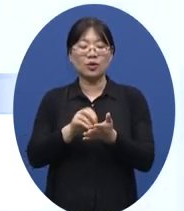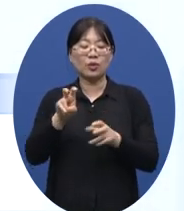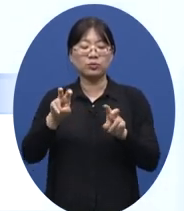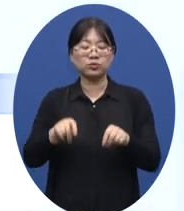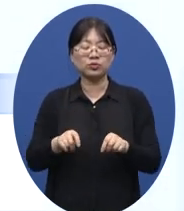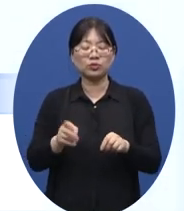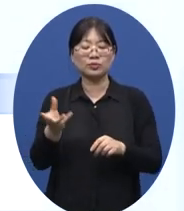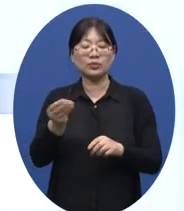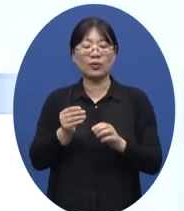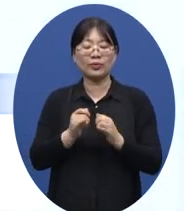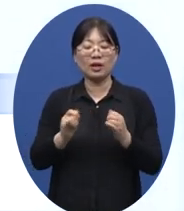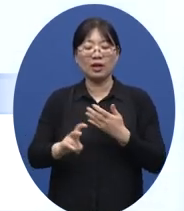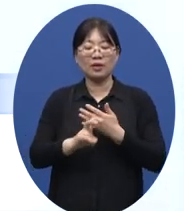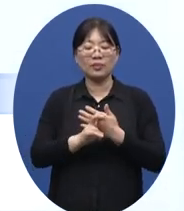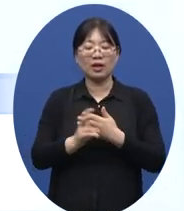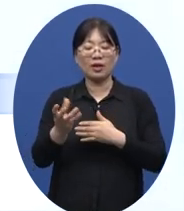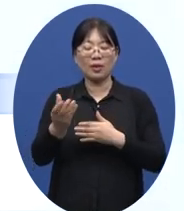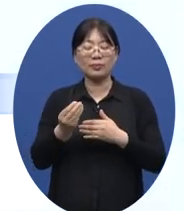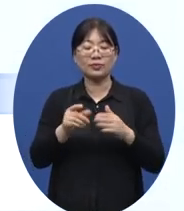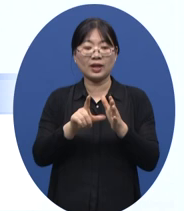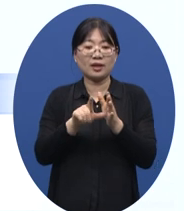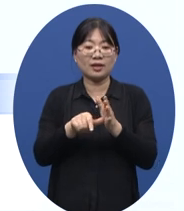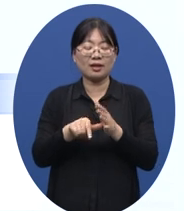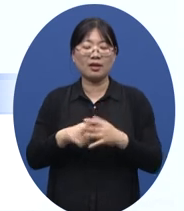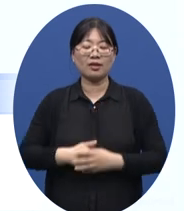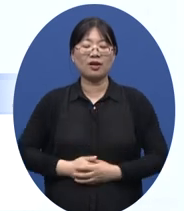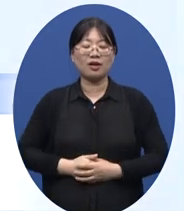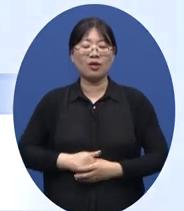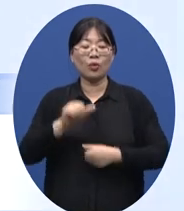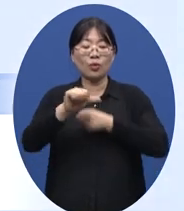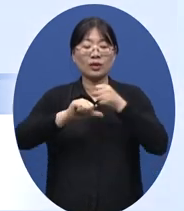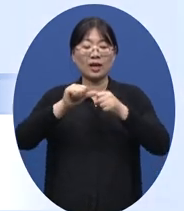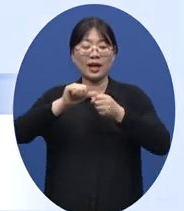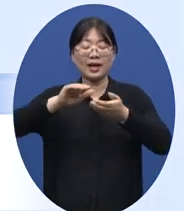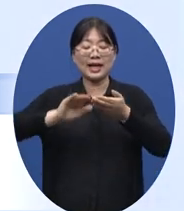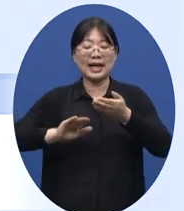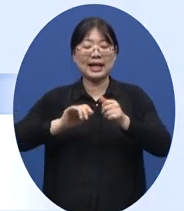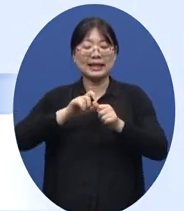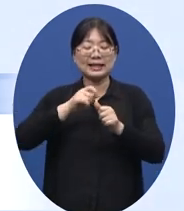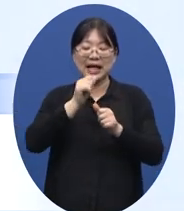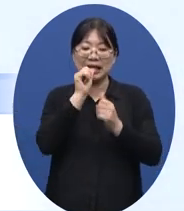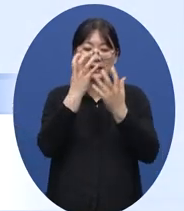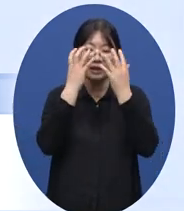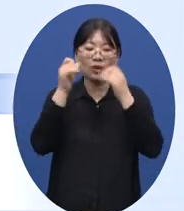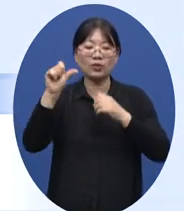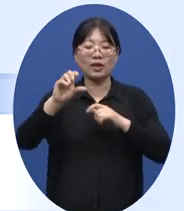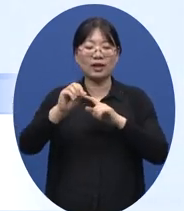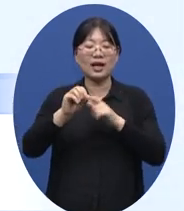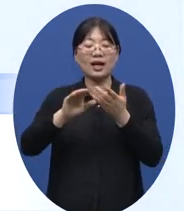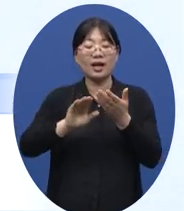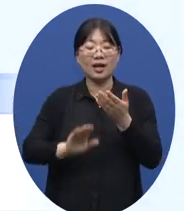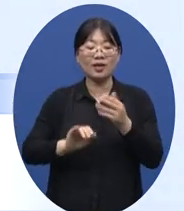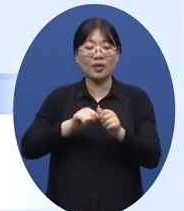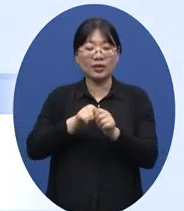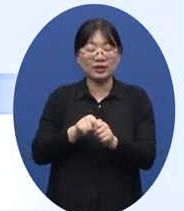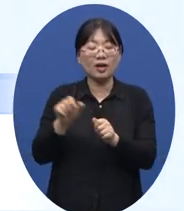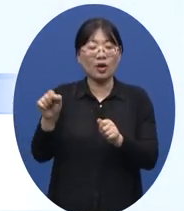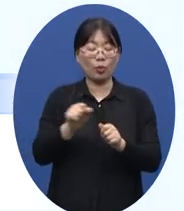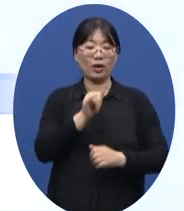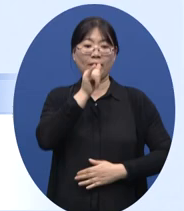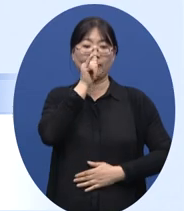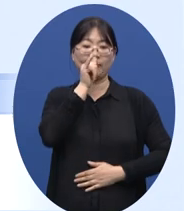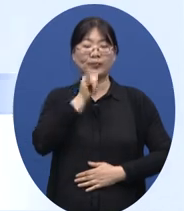무등록 대부업자가 불법 대부업을 할 경우에는 5년 이하의 징역이나 5천만 원 이하의